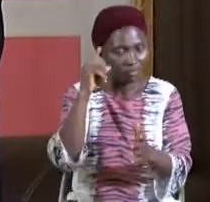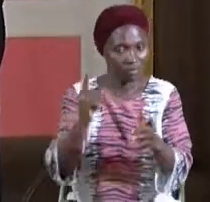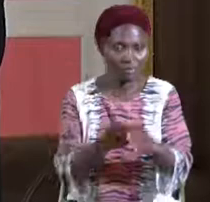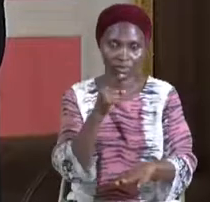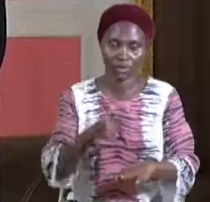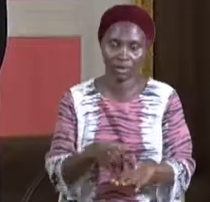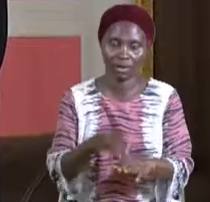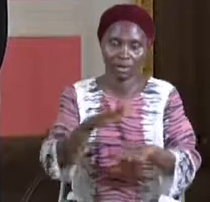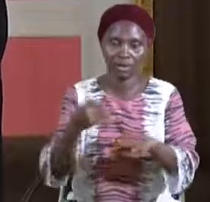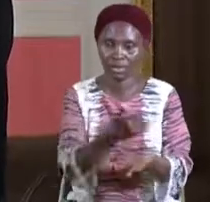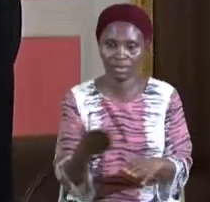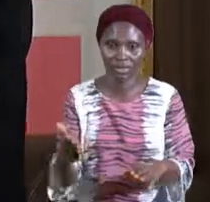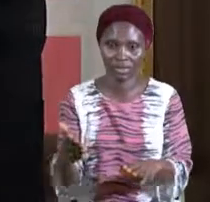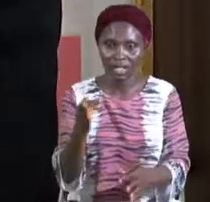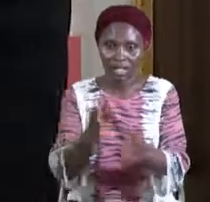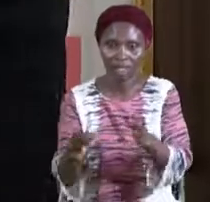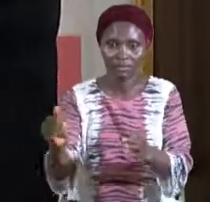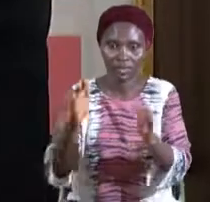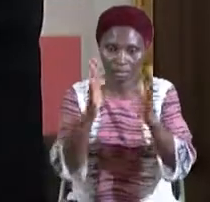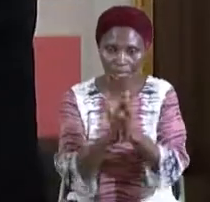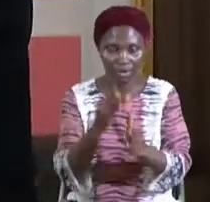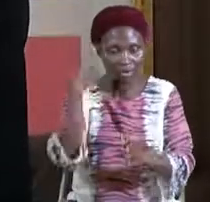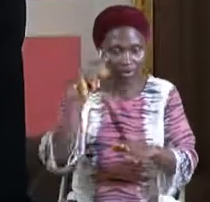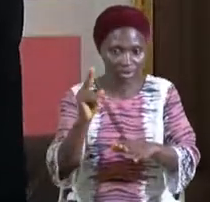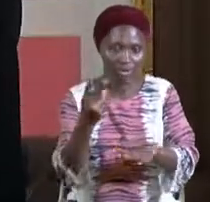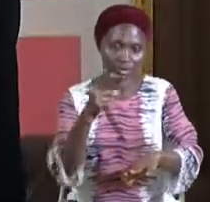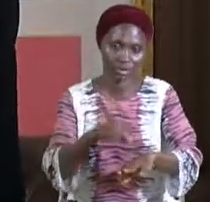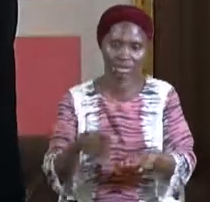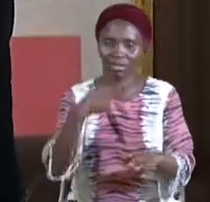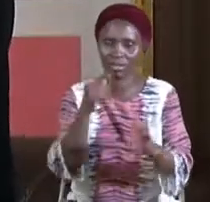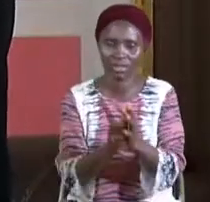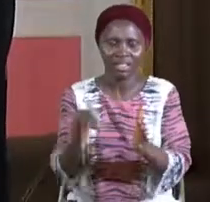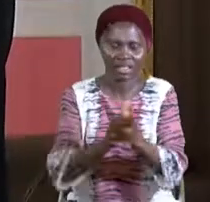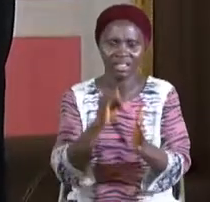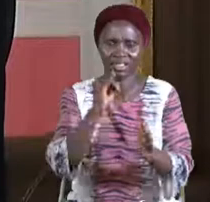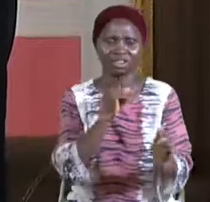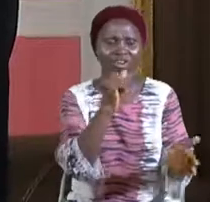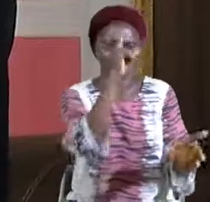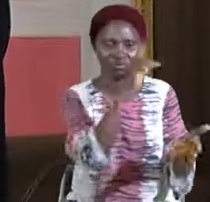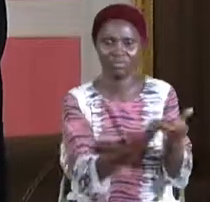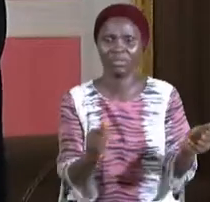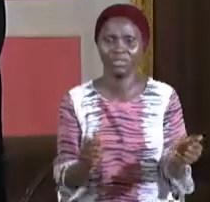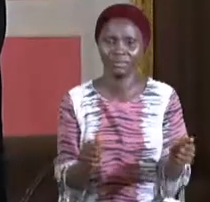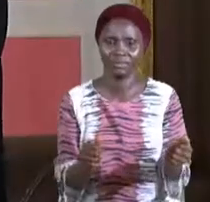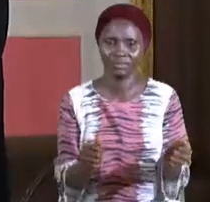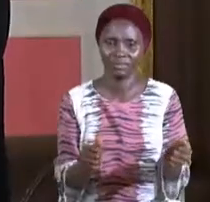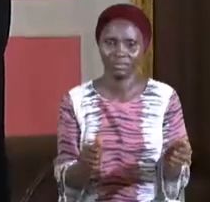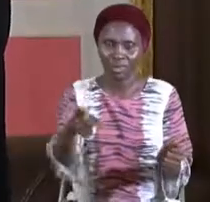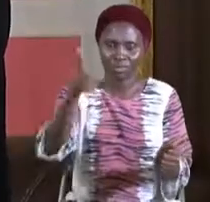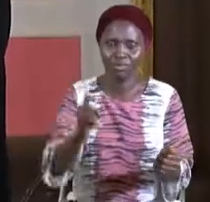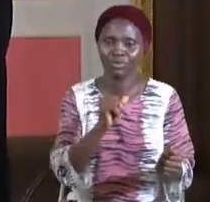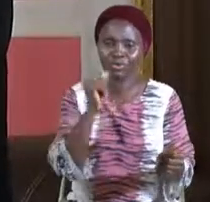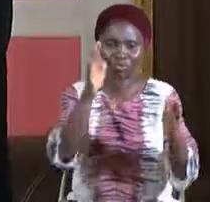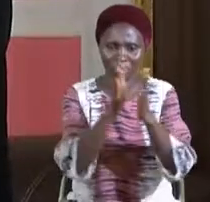seconde fois, il dit que c'est l'incrédulité. Il dit, une fois que tu pries, tu ne dois plus répéter la prière. Tu ne dois pas